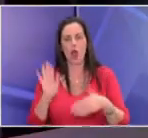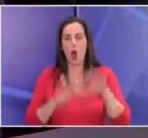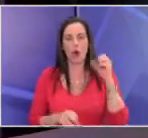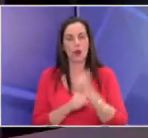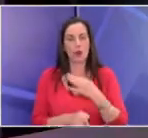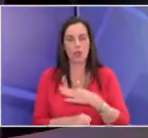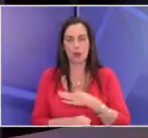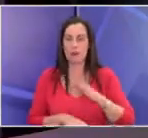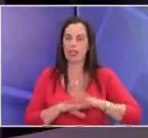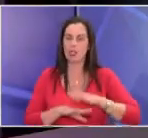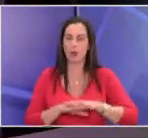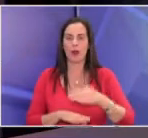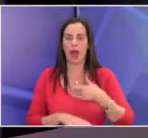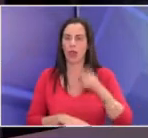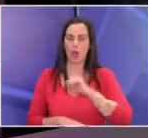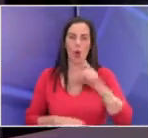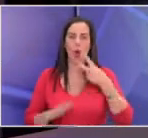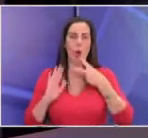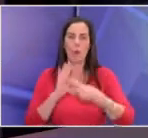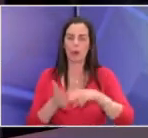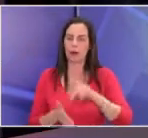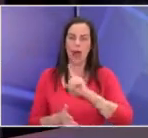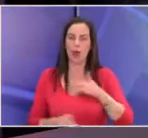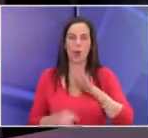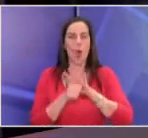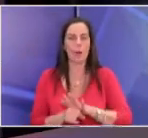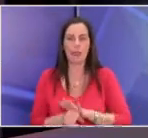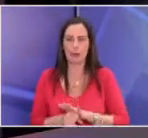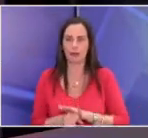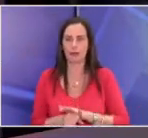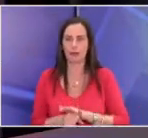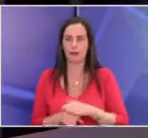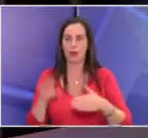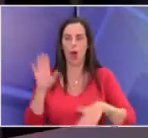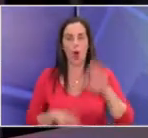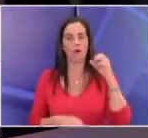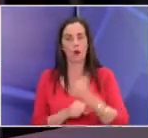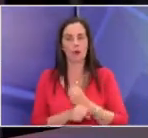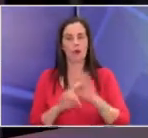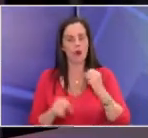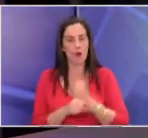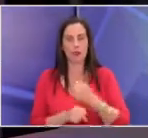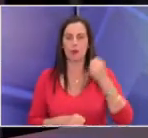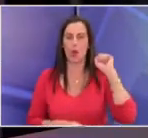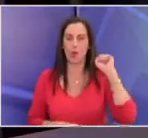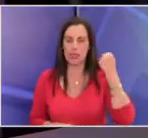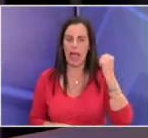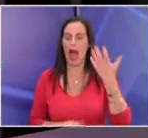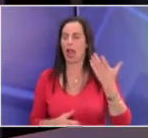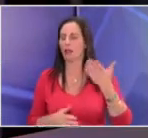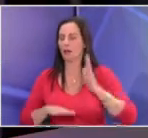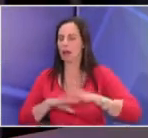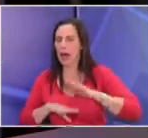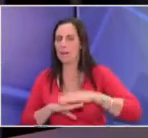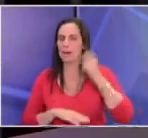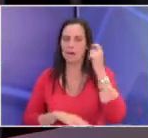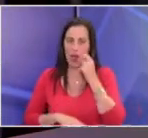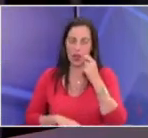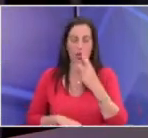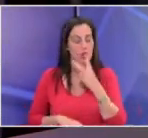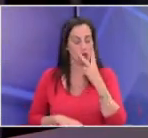לכלא. כאשר הם משתלבים אצלנו... הסטטיסטיקות אומרות לפי מה שבדקתי, אולי אני טועה, תתקני אותי, מהאסירים שלא משוקמים ולא